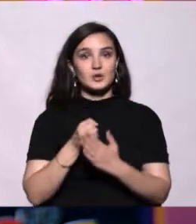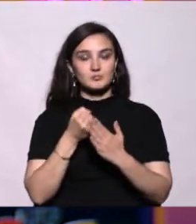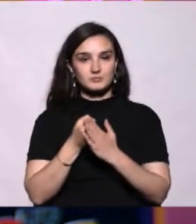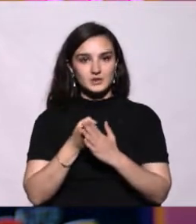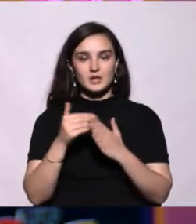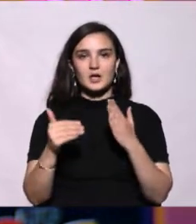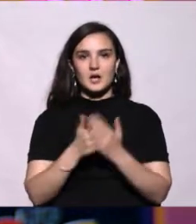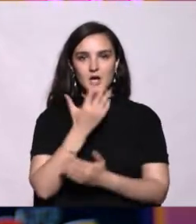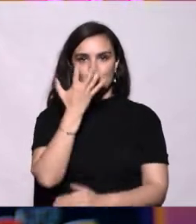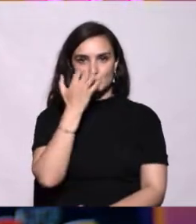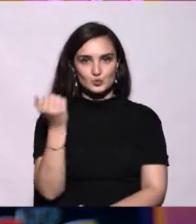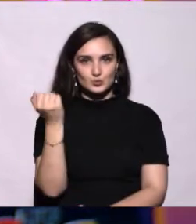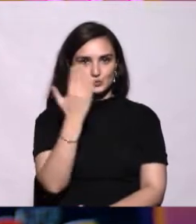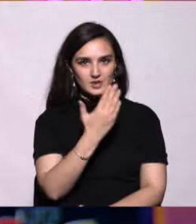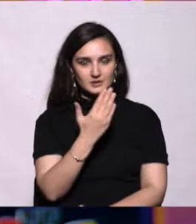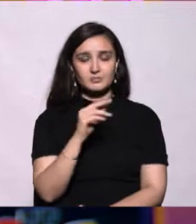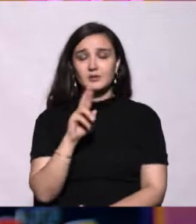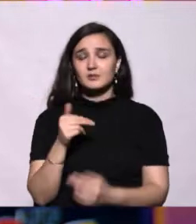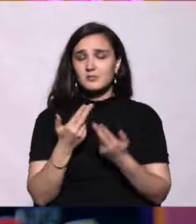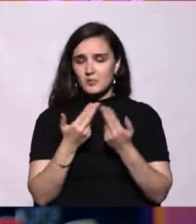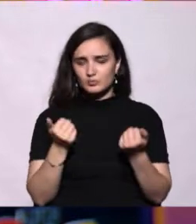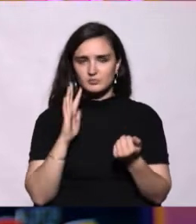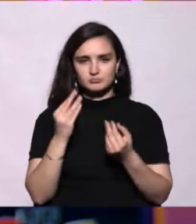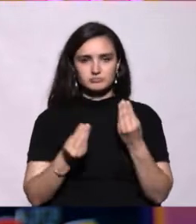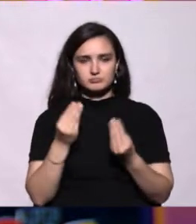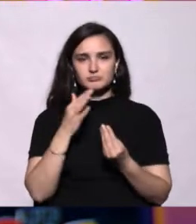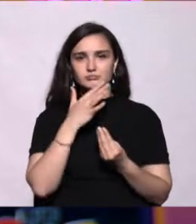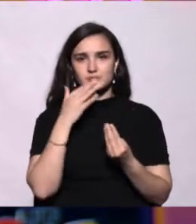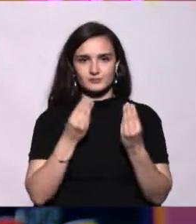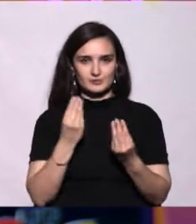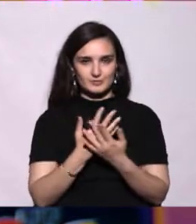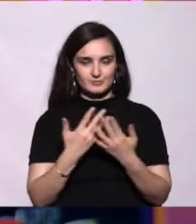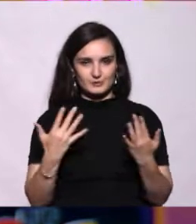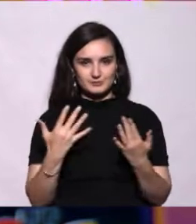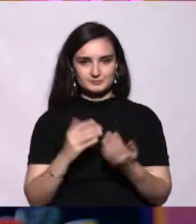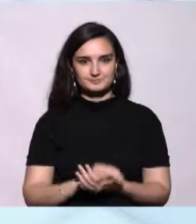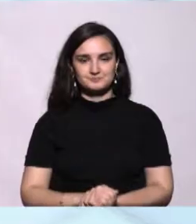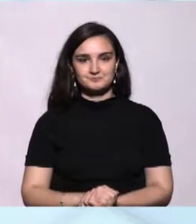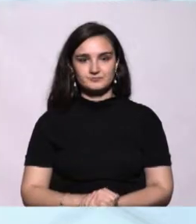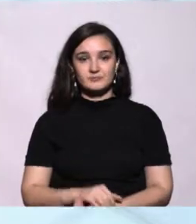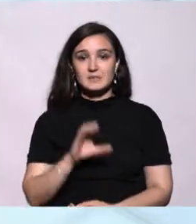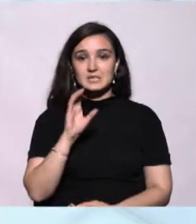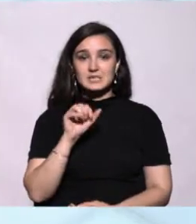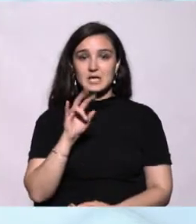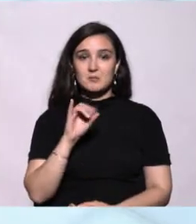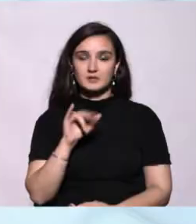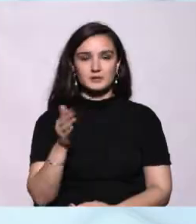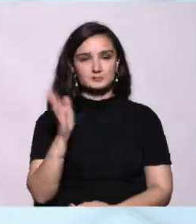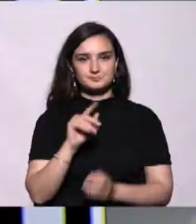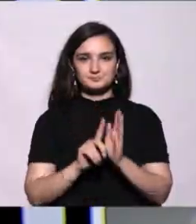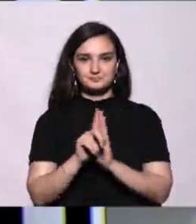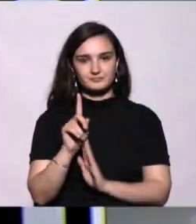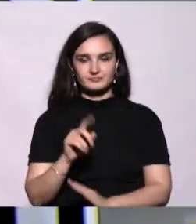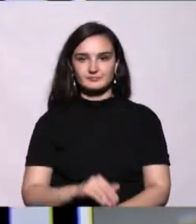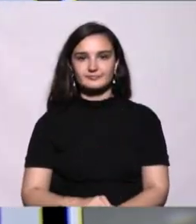ახალ სურათებს, და რასაკვირველია ვითამაშებ ბევრ თამაშს. So, Miss Amanda, let's start. Let's